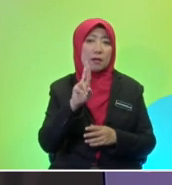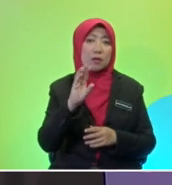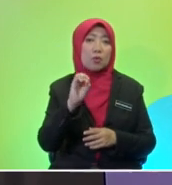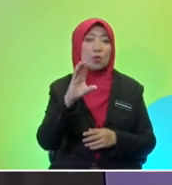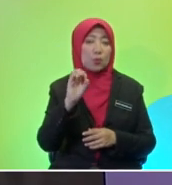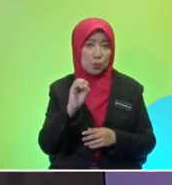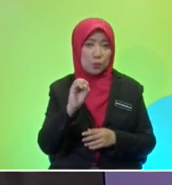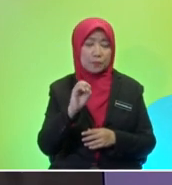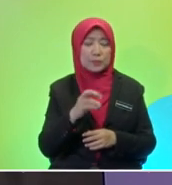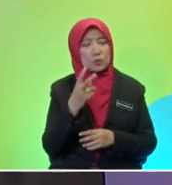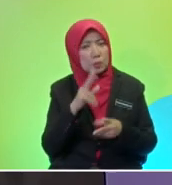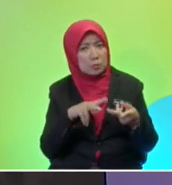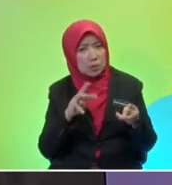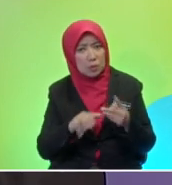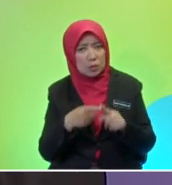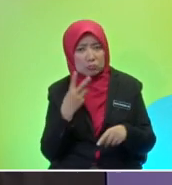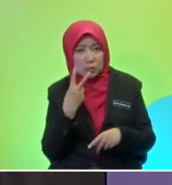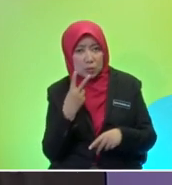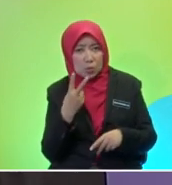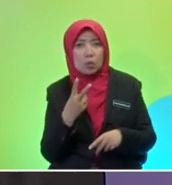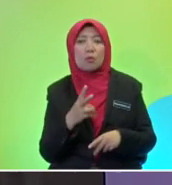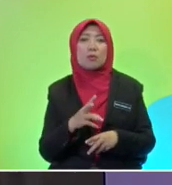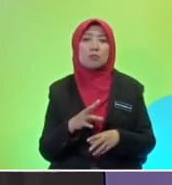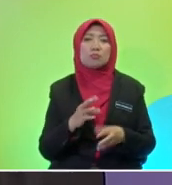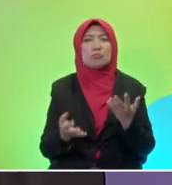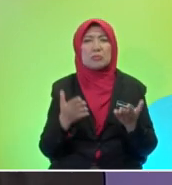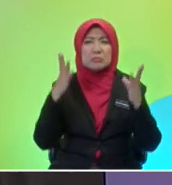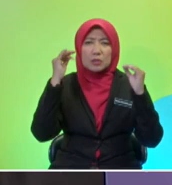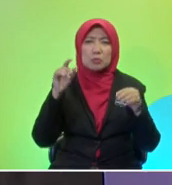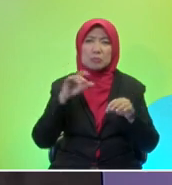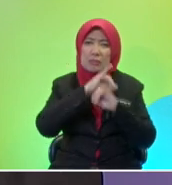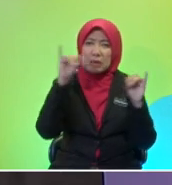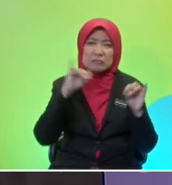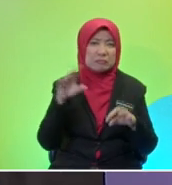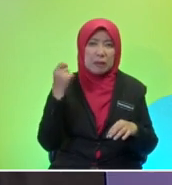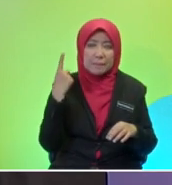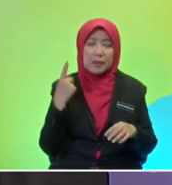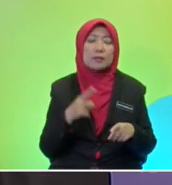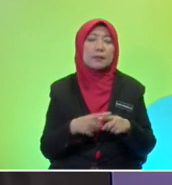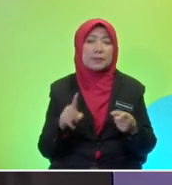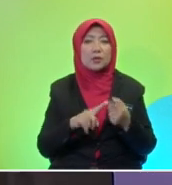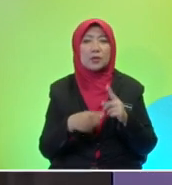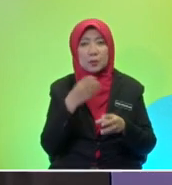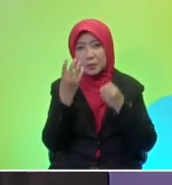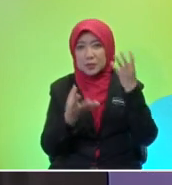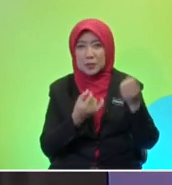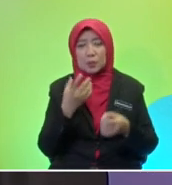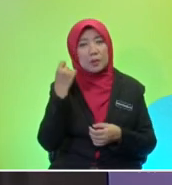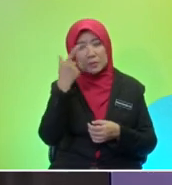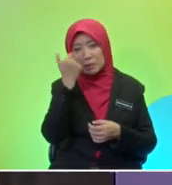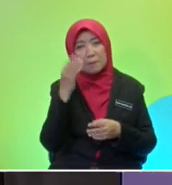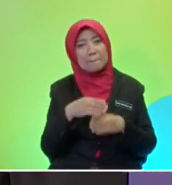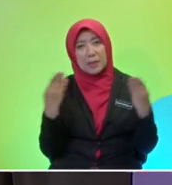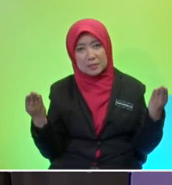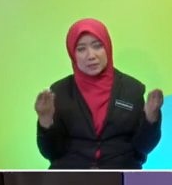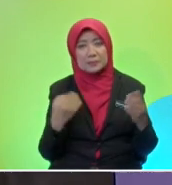menerangkan mereka beberapa faham sebab kadang-kadang penerangan Cikgu itu mereka kurang jelas tapi karena mereka lebih jelas lagi karena bahasa mereka gunakan itu